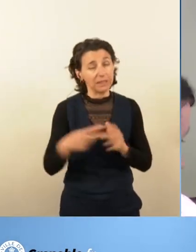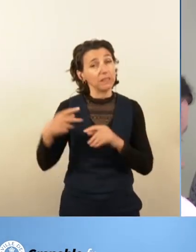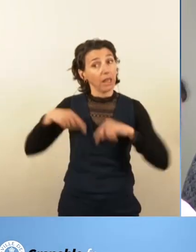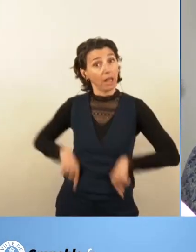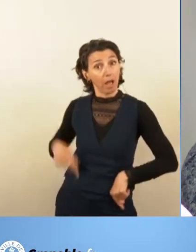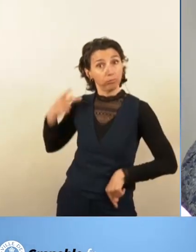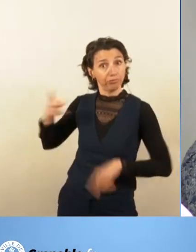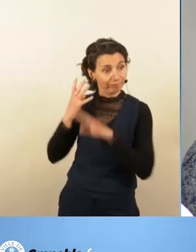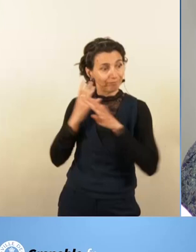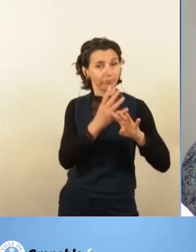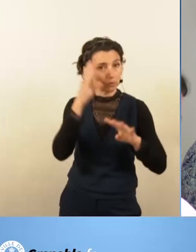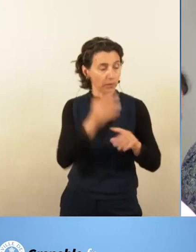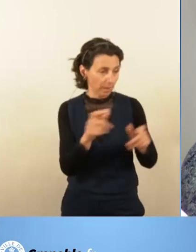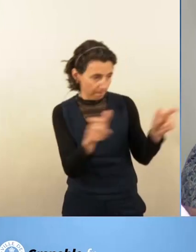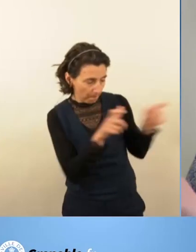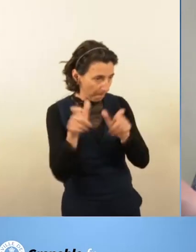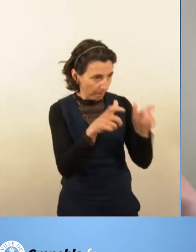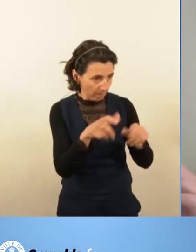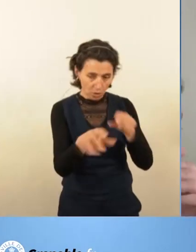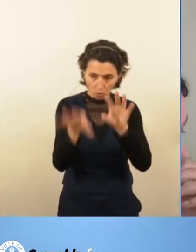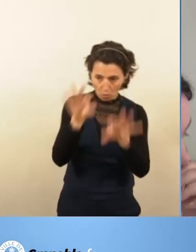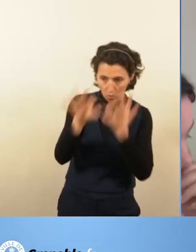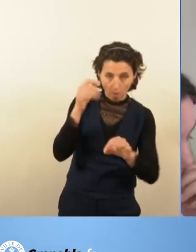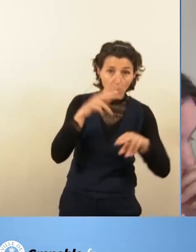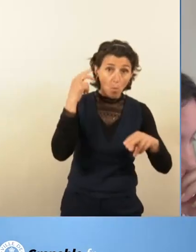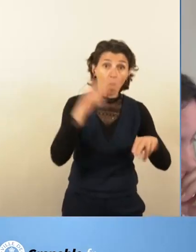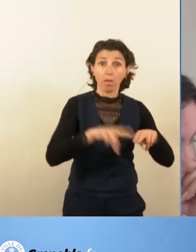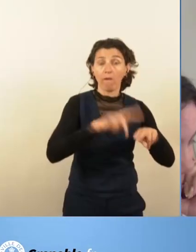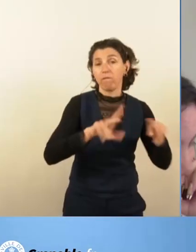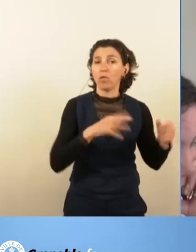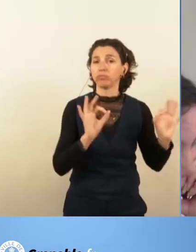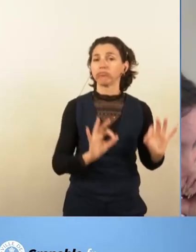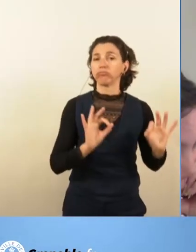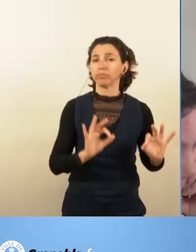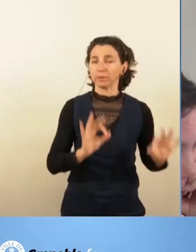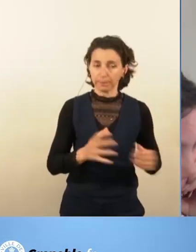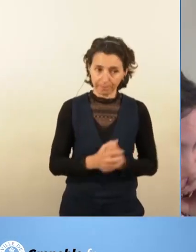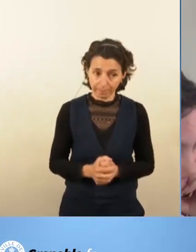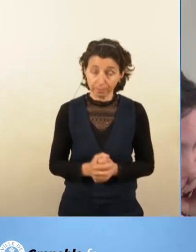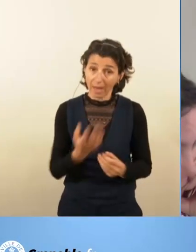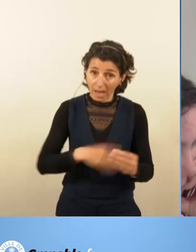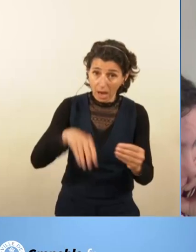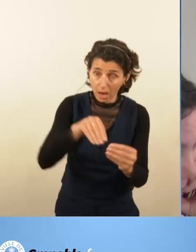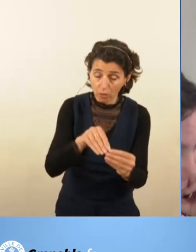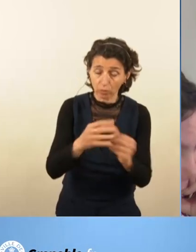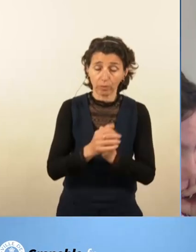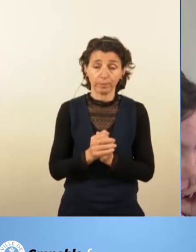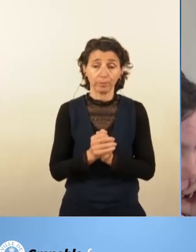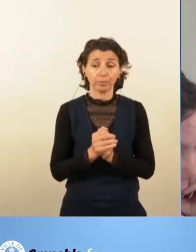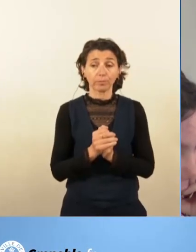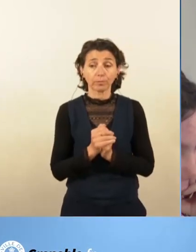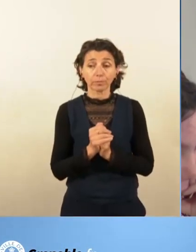aidera à faire les bons choix dans l'ensemble des travaux que nous serons amenés à faire je signale au passage et ce n'est pas